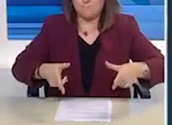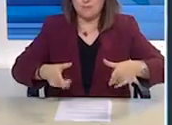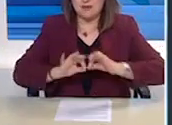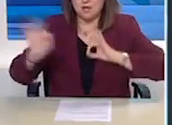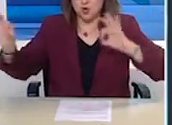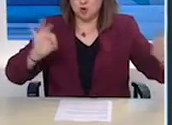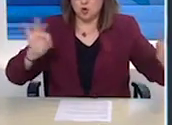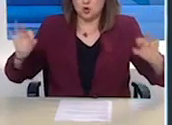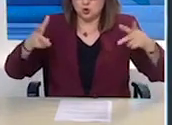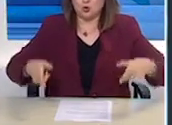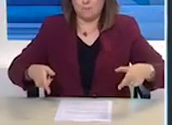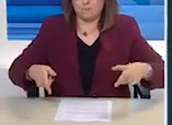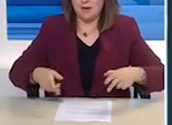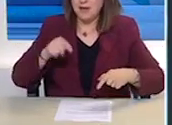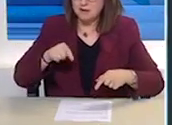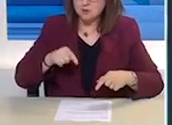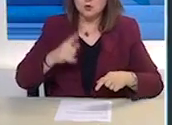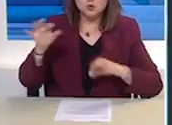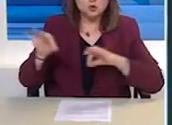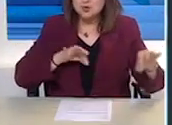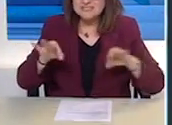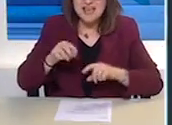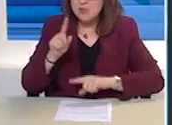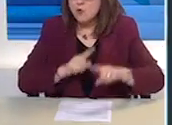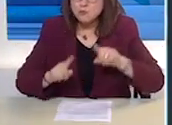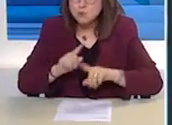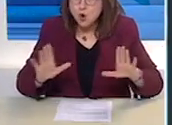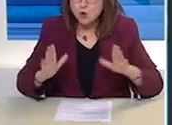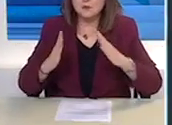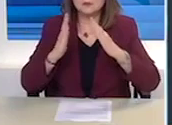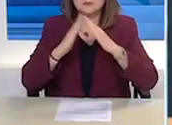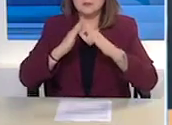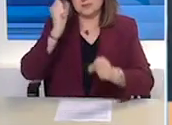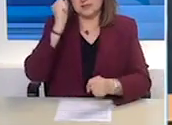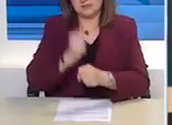σπίτι. Μένουμε σπίτι. Περιορίζουμε τις μετακινήσεις μας. Σας ευχαριστώ.